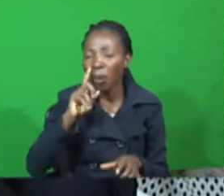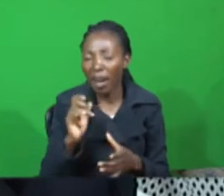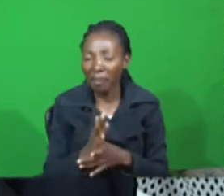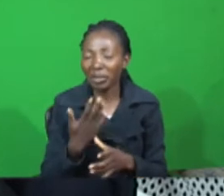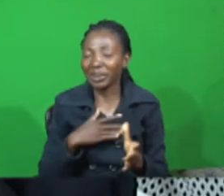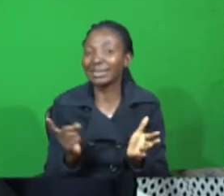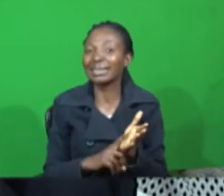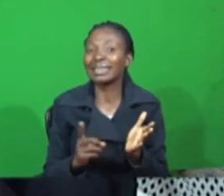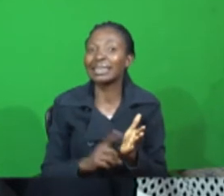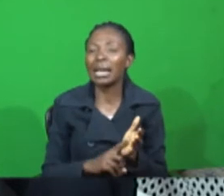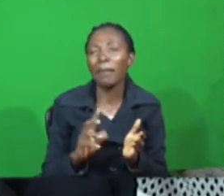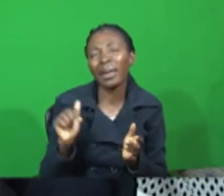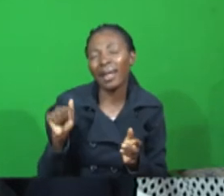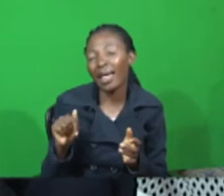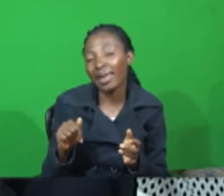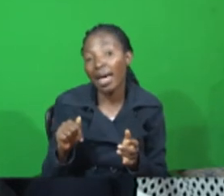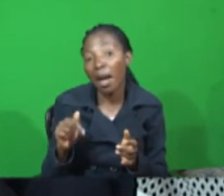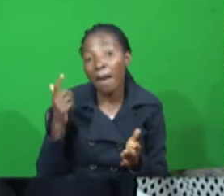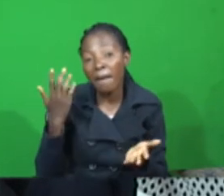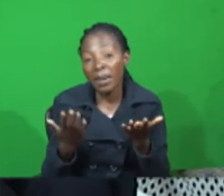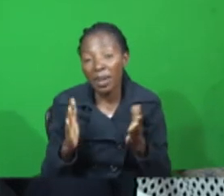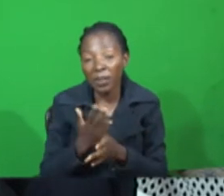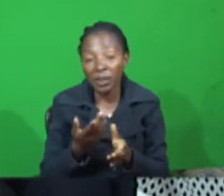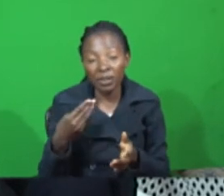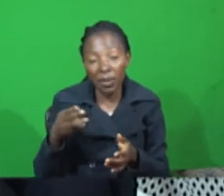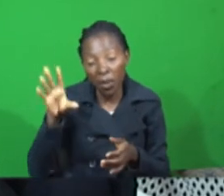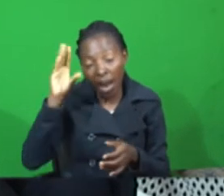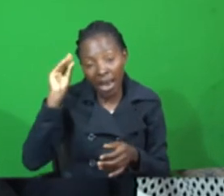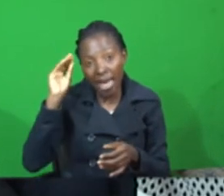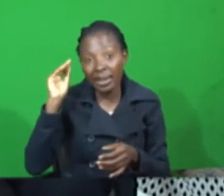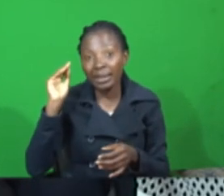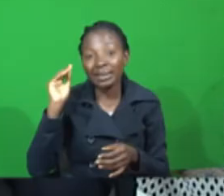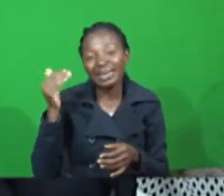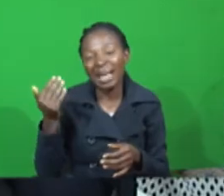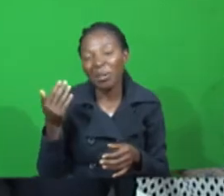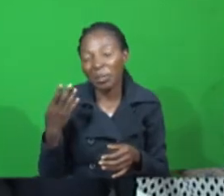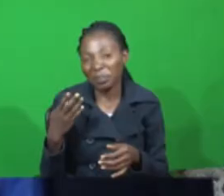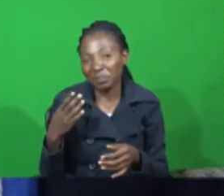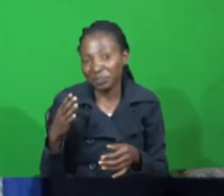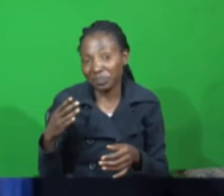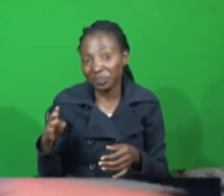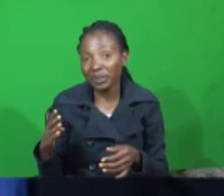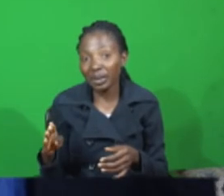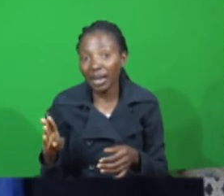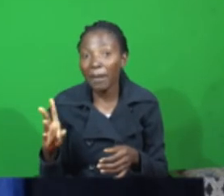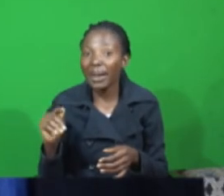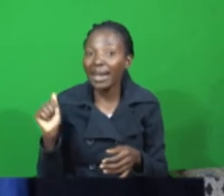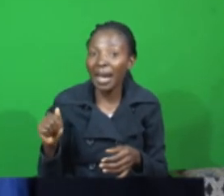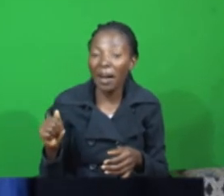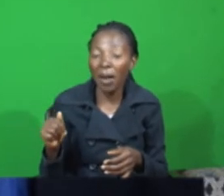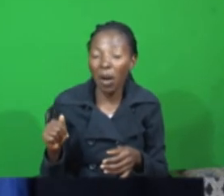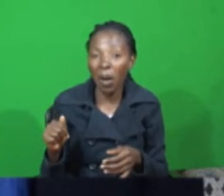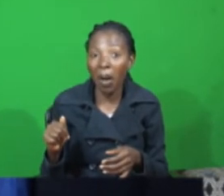yuka sikaidzaitika but izvinezvi ndofunga nekudzidzo kwaita vanhu ndikona ngezvani adzina kupera asi kuti vanhu vaijairira